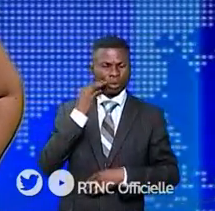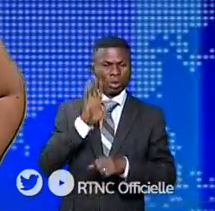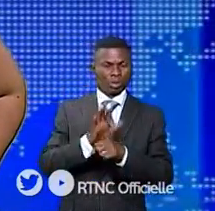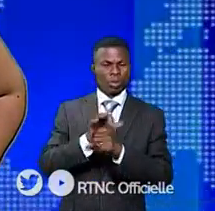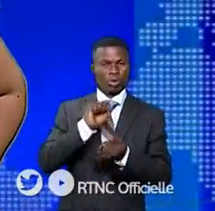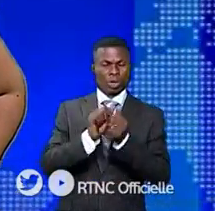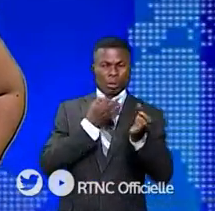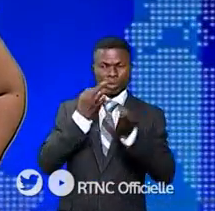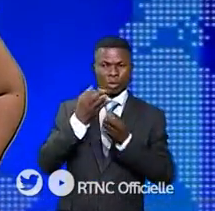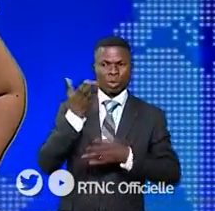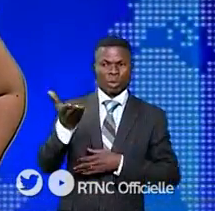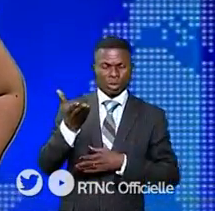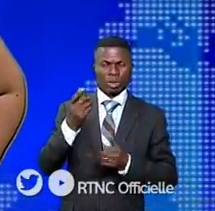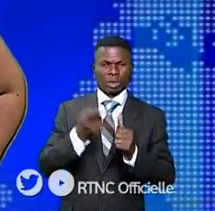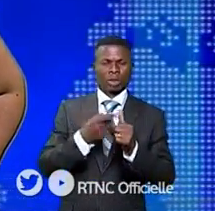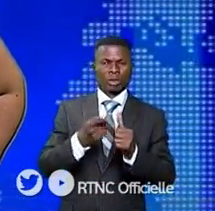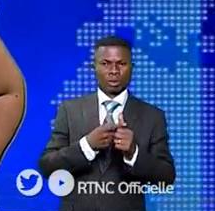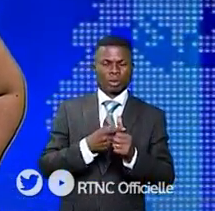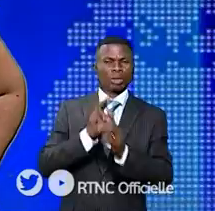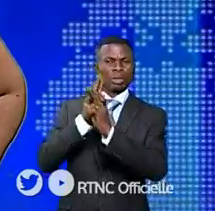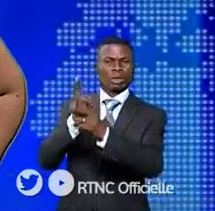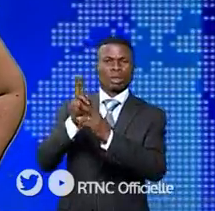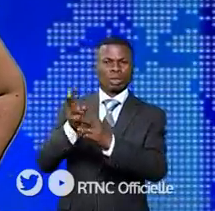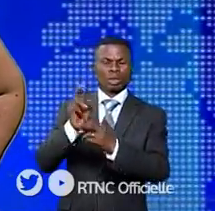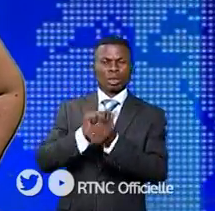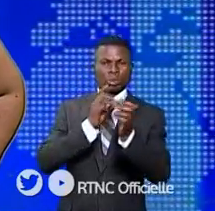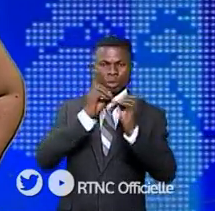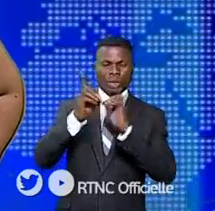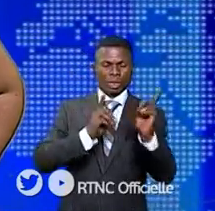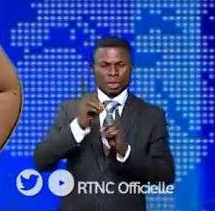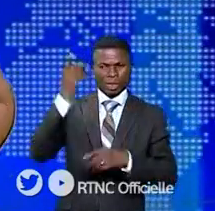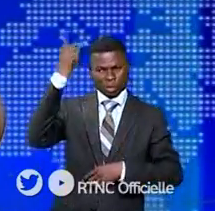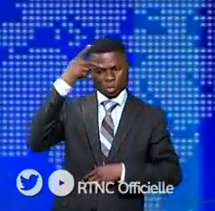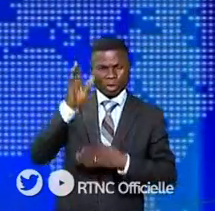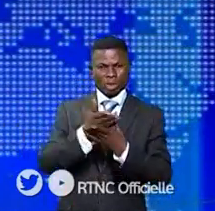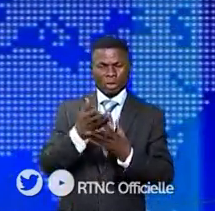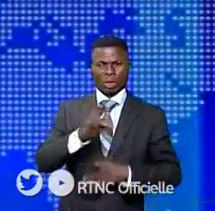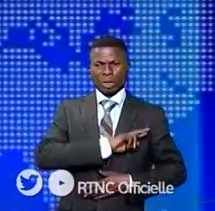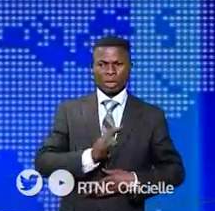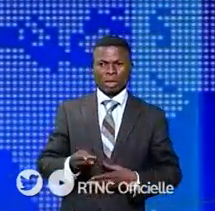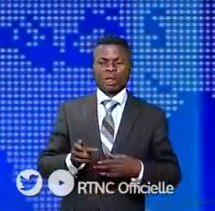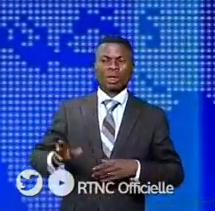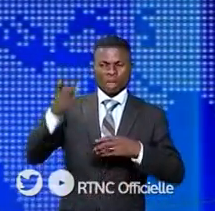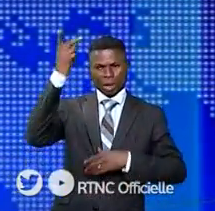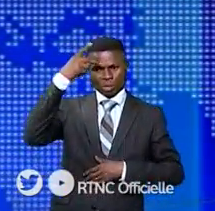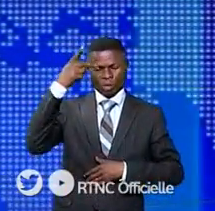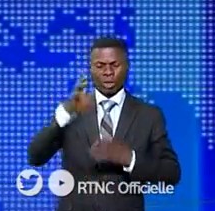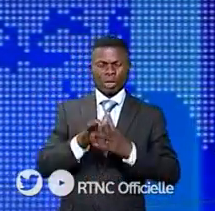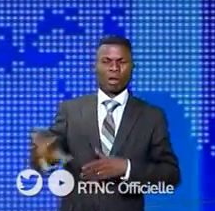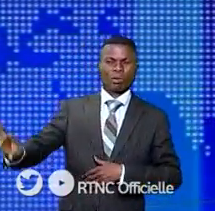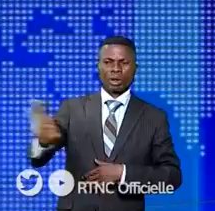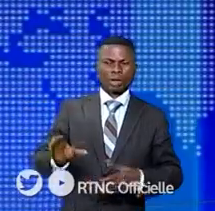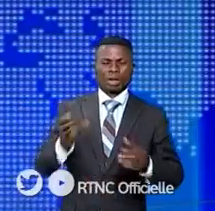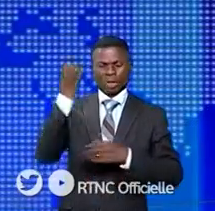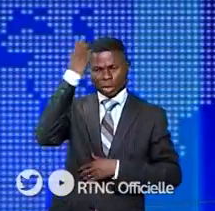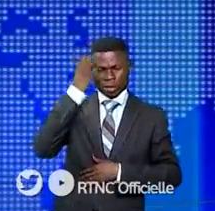points étaient inscrits à l'ordre du jour, notamment le rapport sur le dialogue politique entre la RDC et l'Union européenne, tenu à Kinshasa